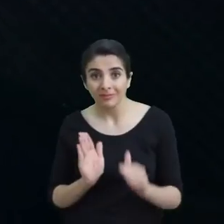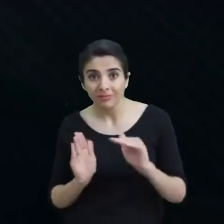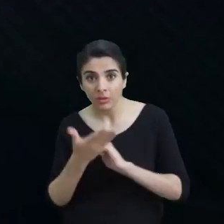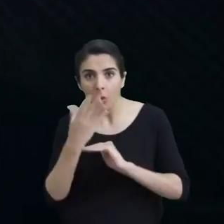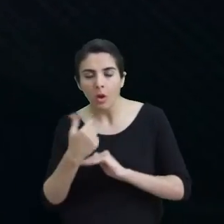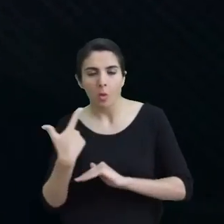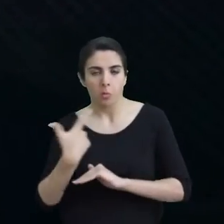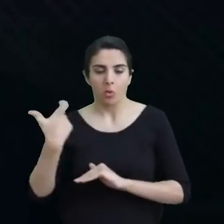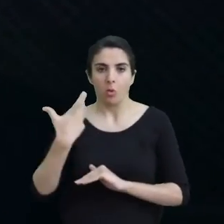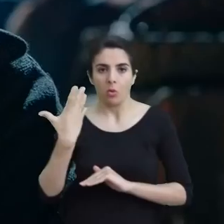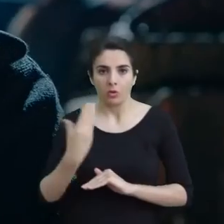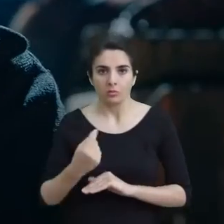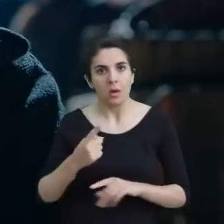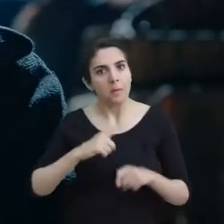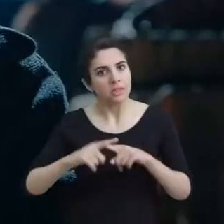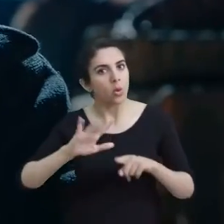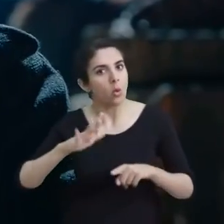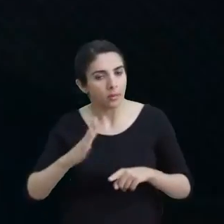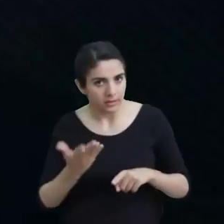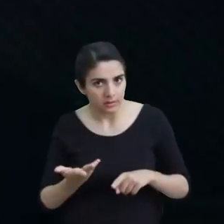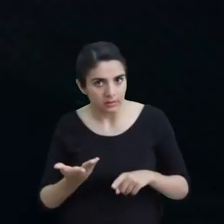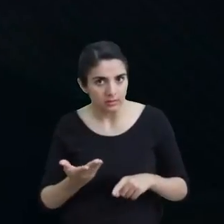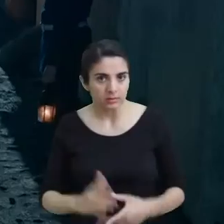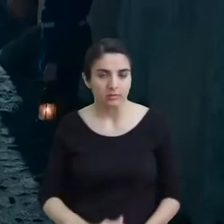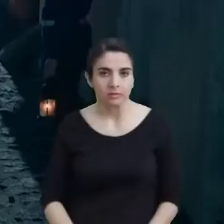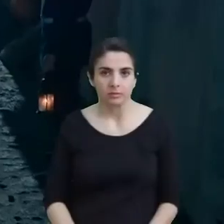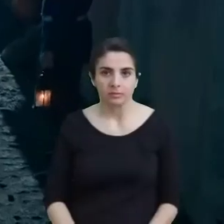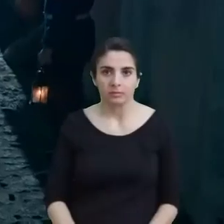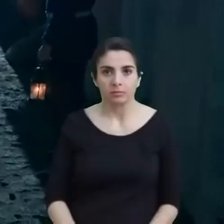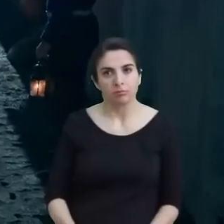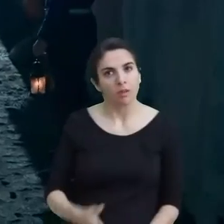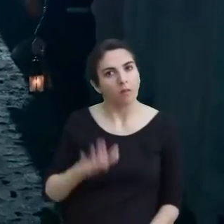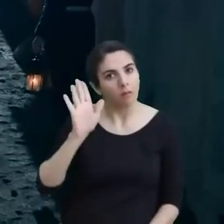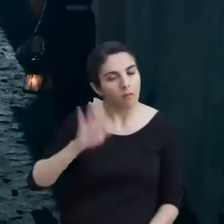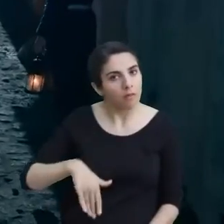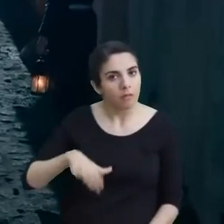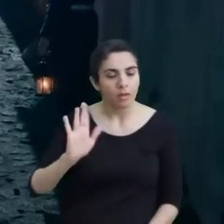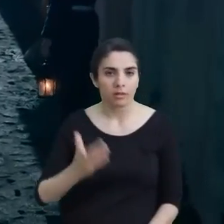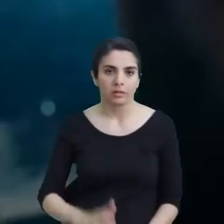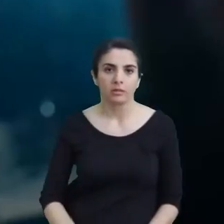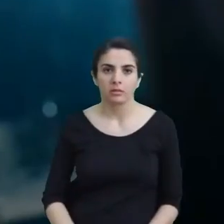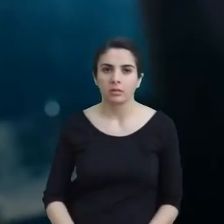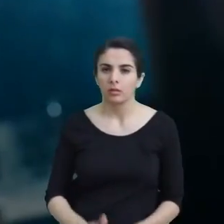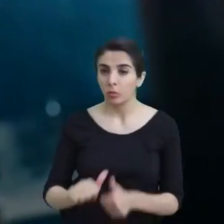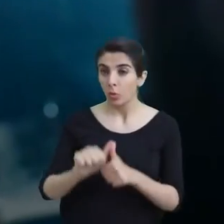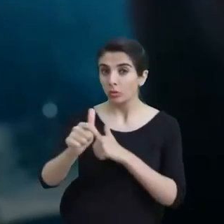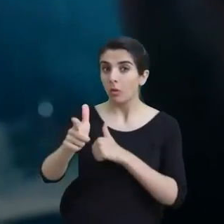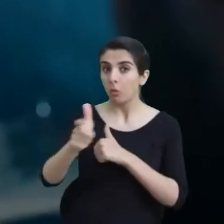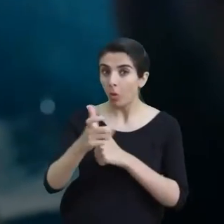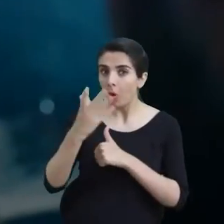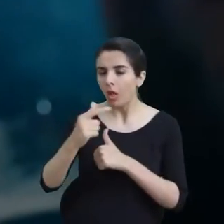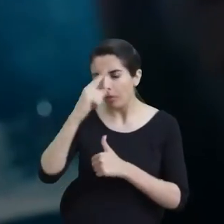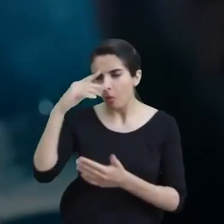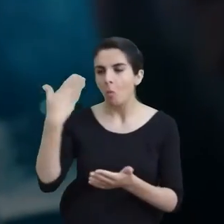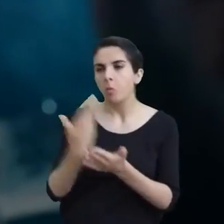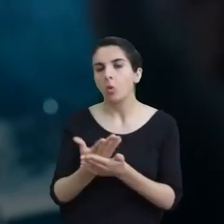Köşeyi döner dönmez mermiyi yemiş. Bıçak da olabilir. Göz ardı etmemek lazım. Bu mesafeden mermiyesi